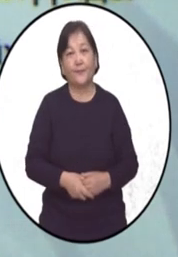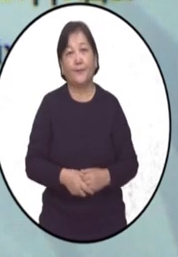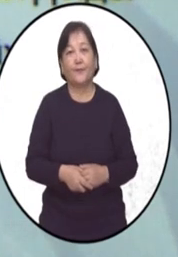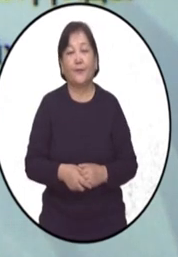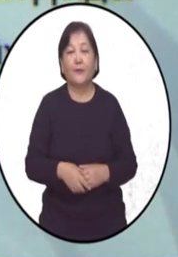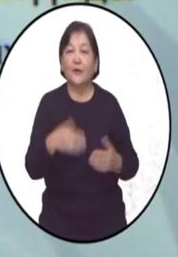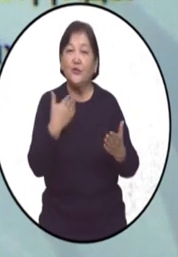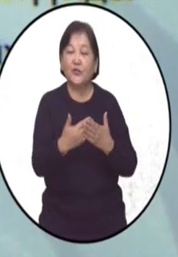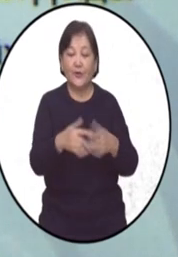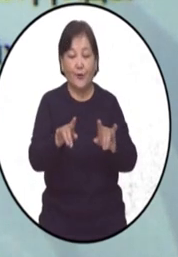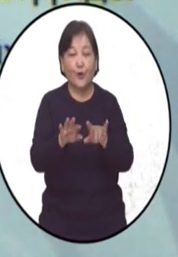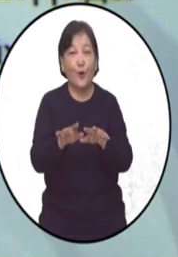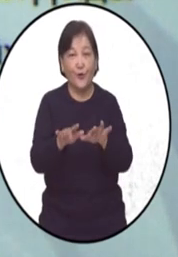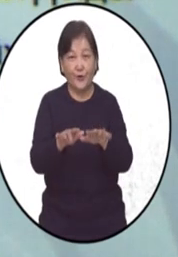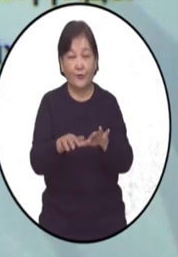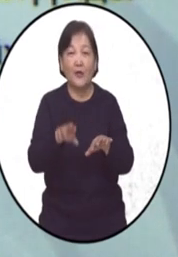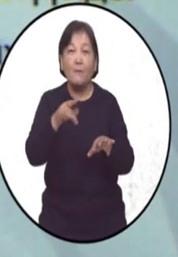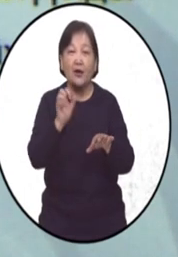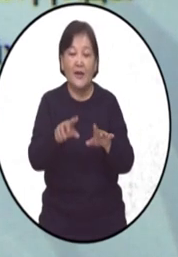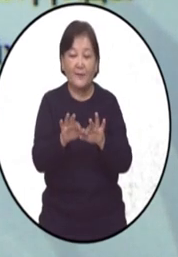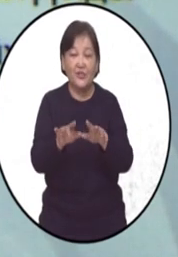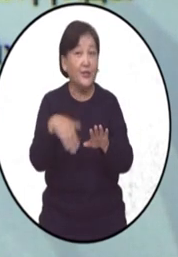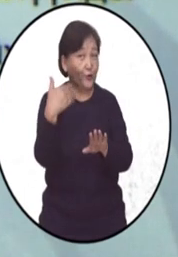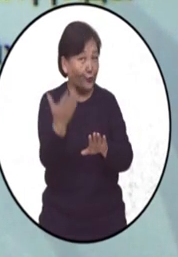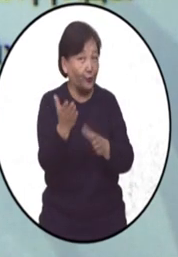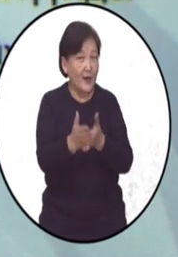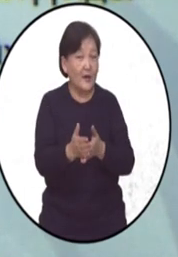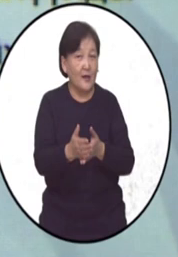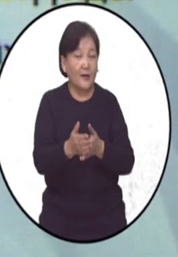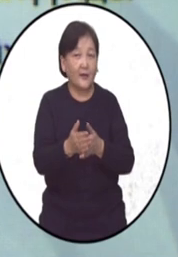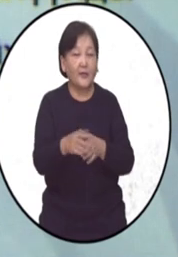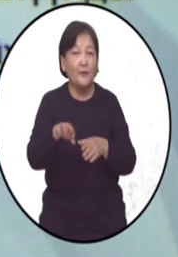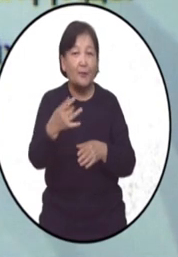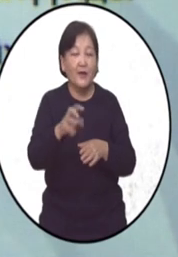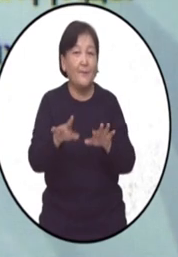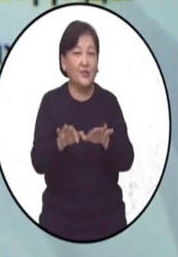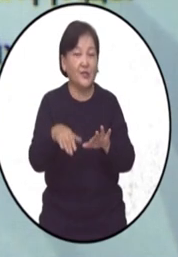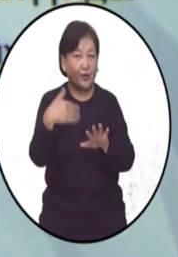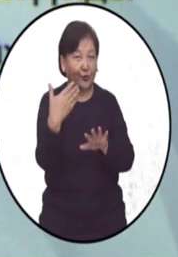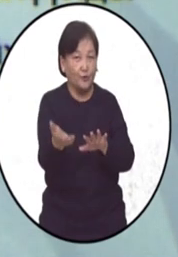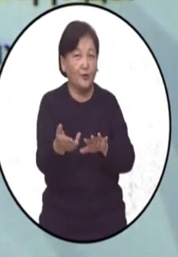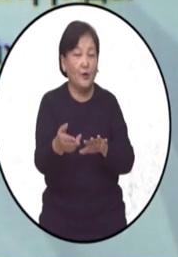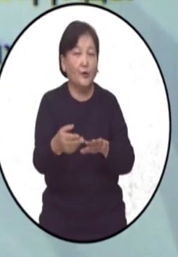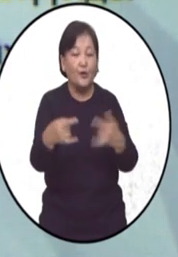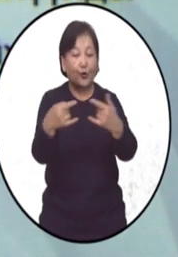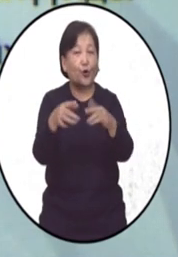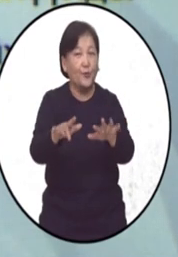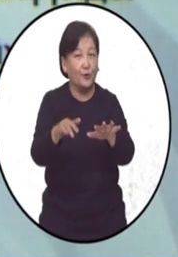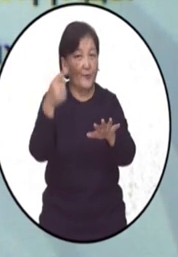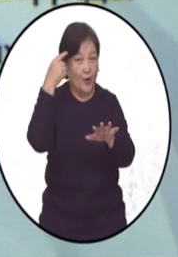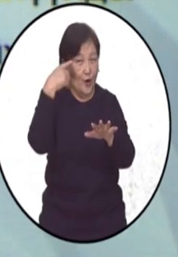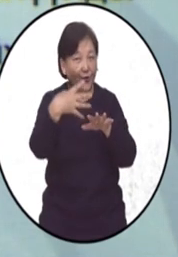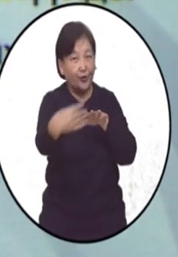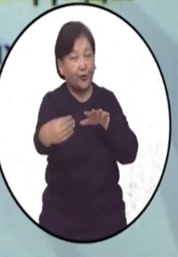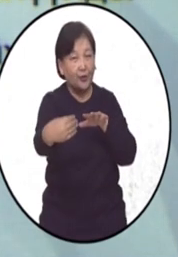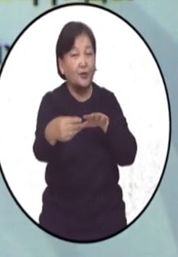За жишээ нь компьютерт бол бид нар програм бичиж өгдөг. Тэгэхээр тухайн програмууд нь бол тодорхой компьютерт ойлгомжтой хэл